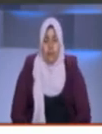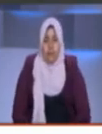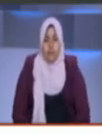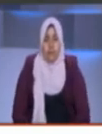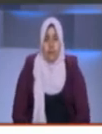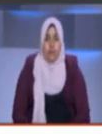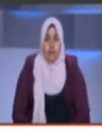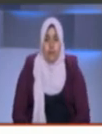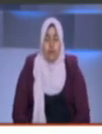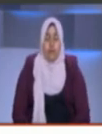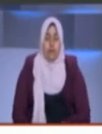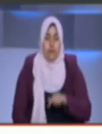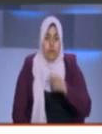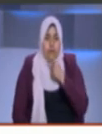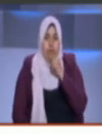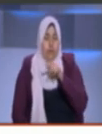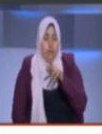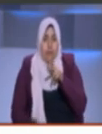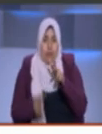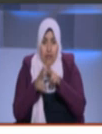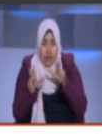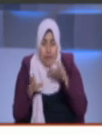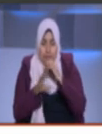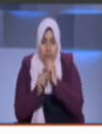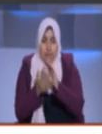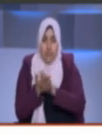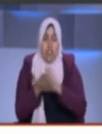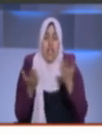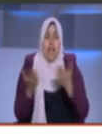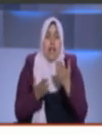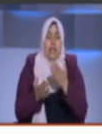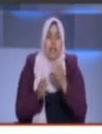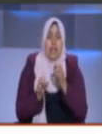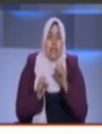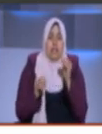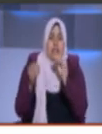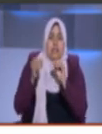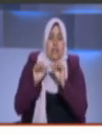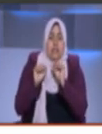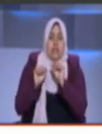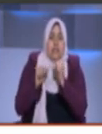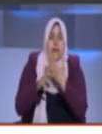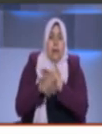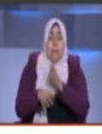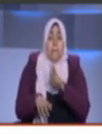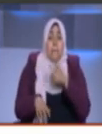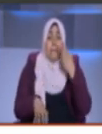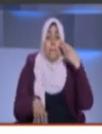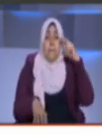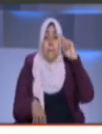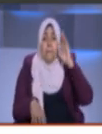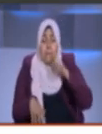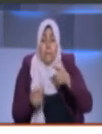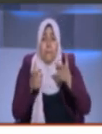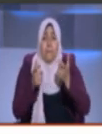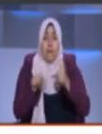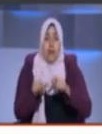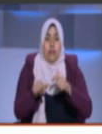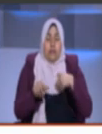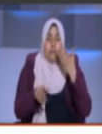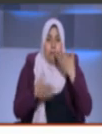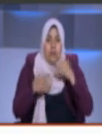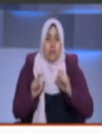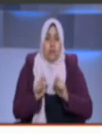هي بريطانيا لم تعلن عن اي استراتيجيه يعني للنهوض بالبلاد بعد تفشي